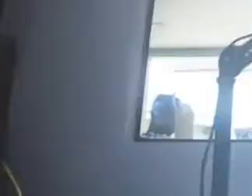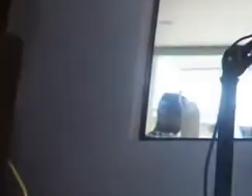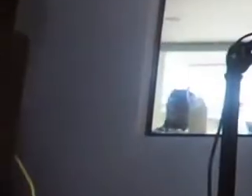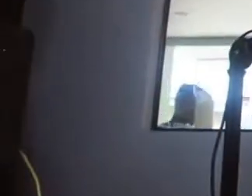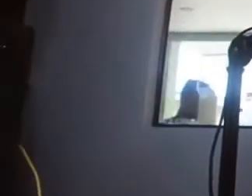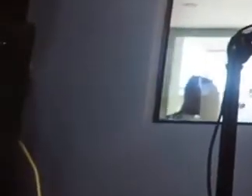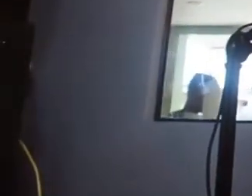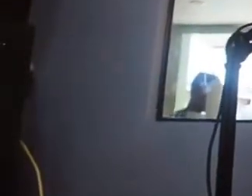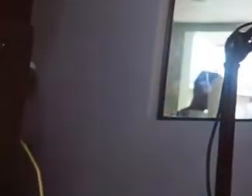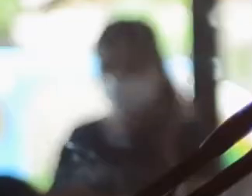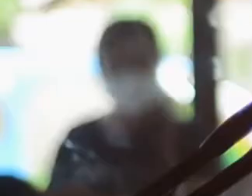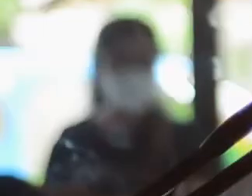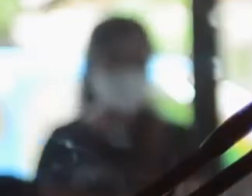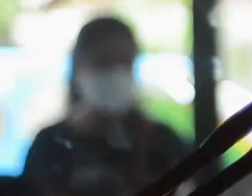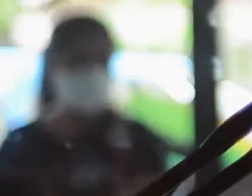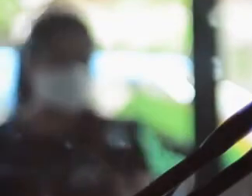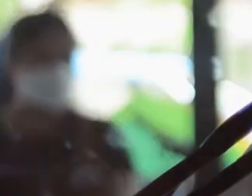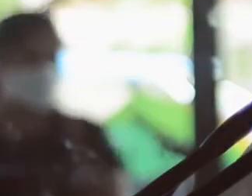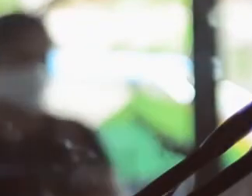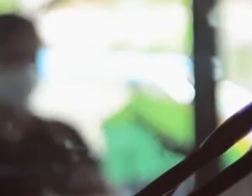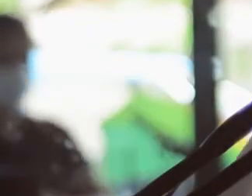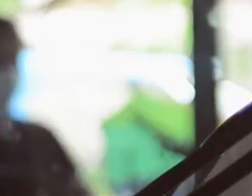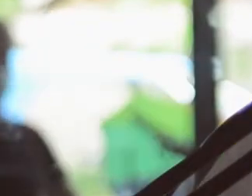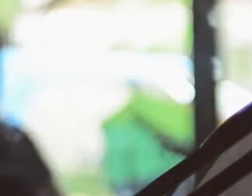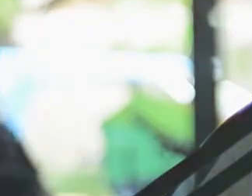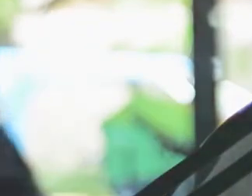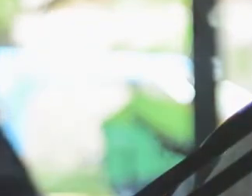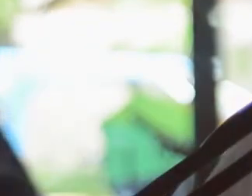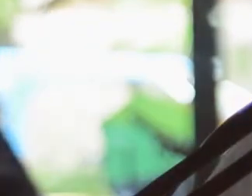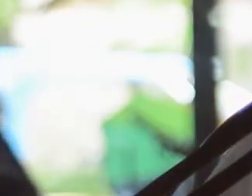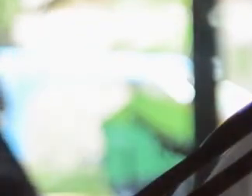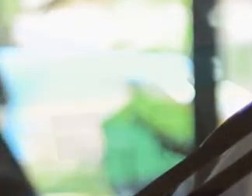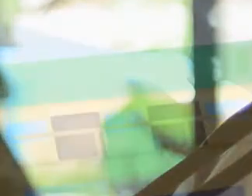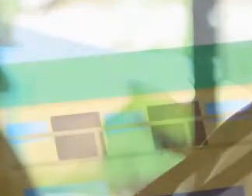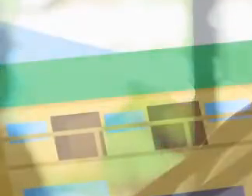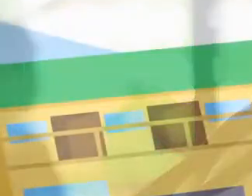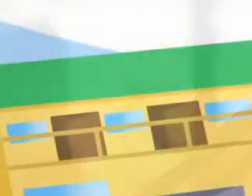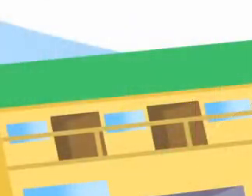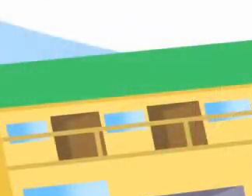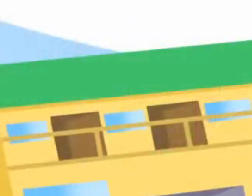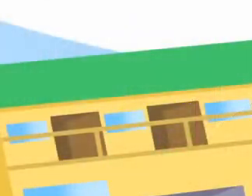Sa bagong normal, sa bagong mundo.